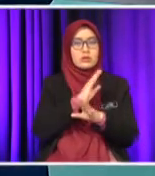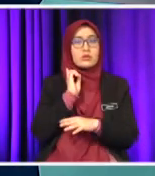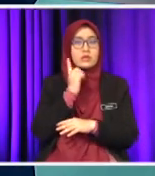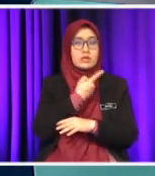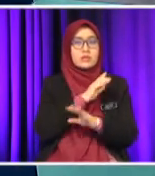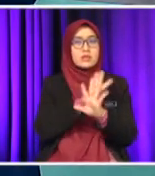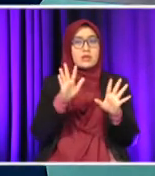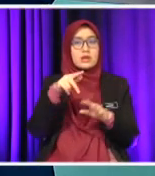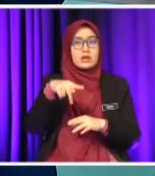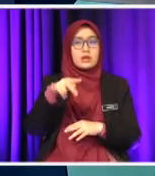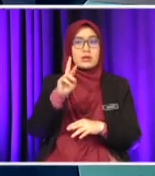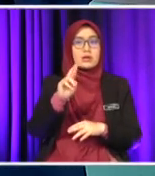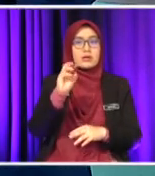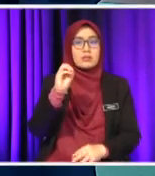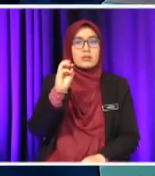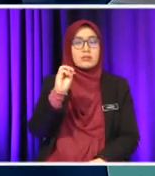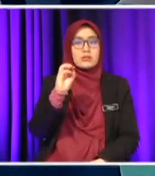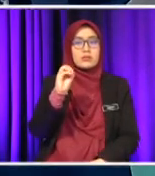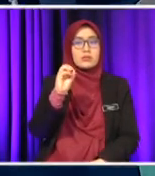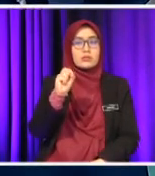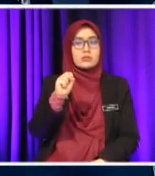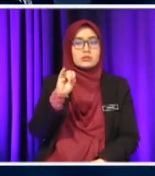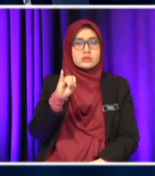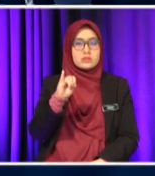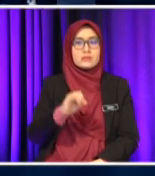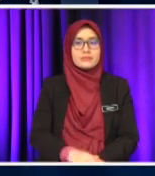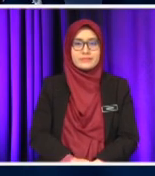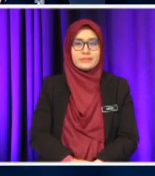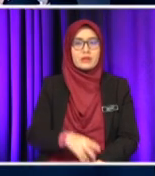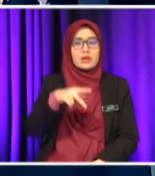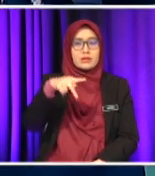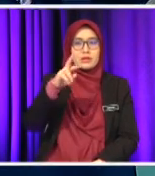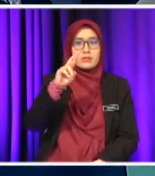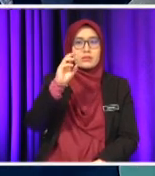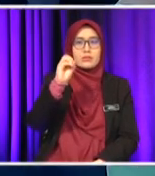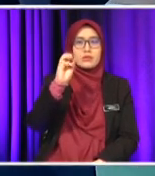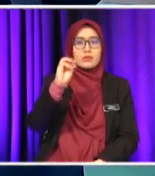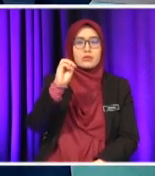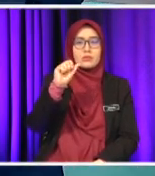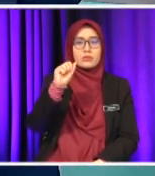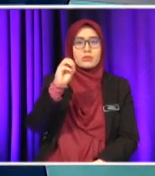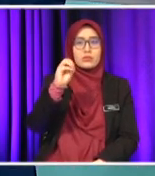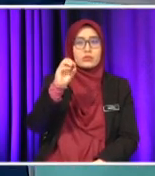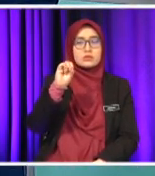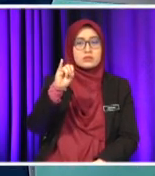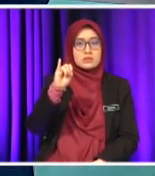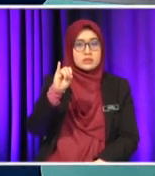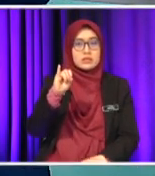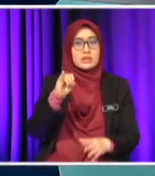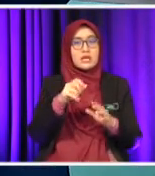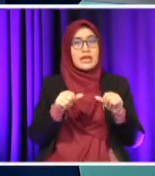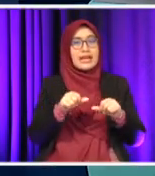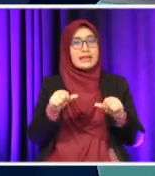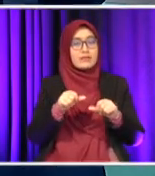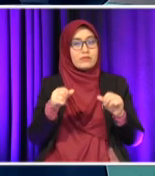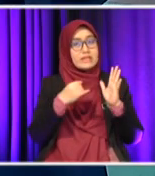perlukan promosi di mana promosi adalah activity pengiklanan atau promosi jualan atau jualan langsung oke